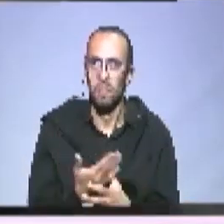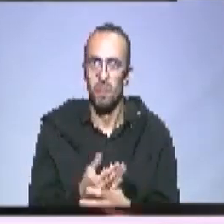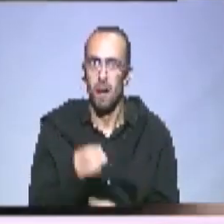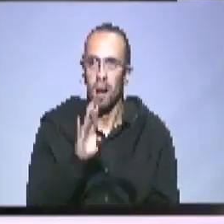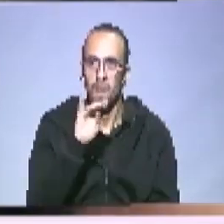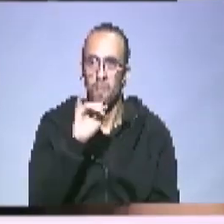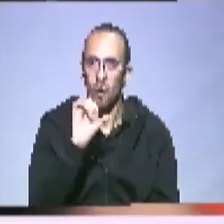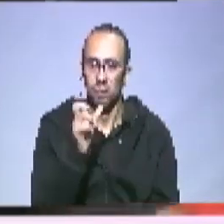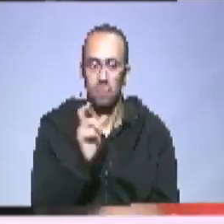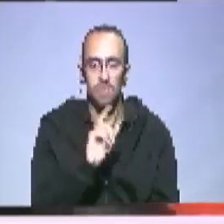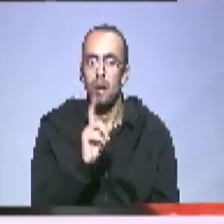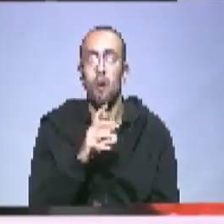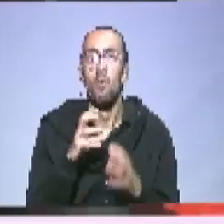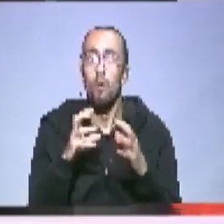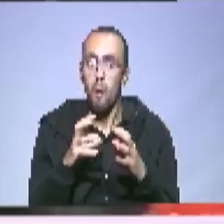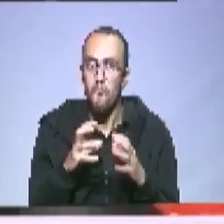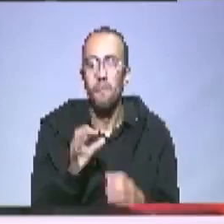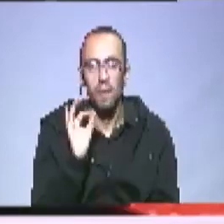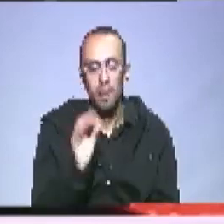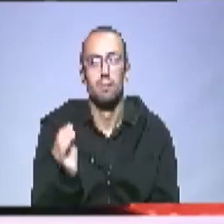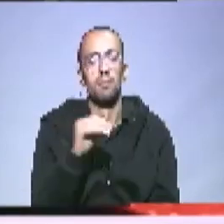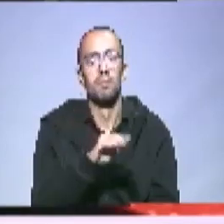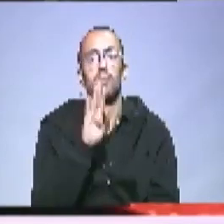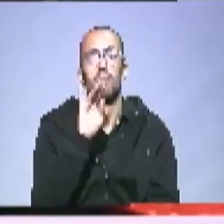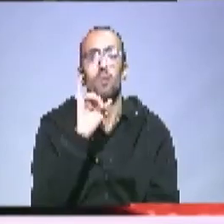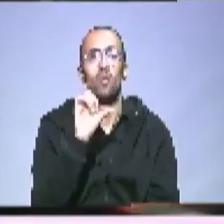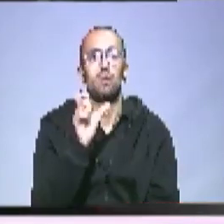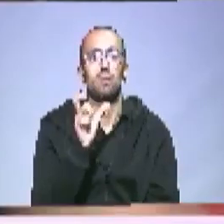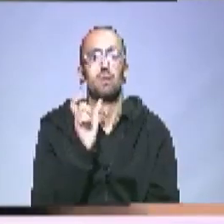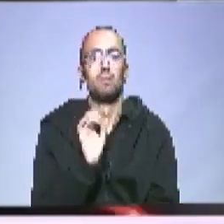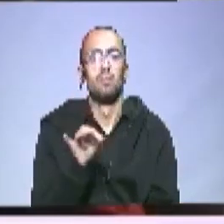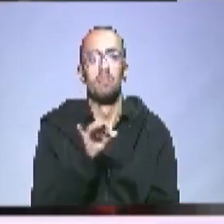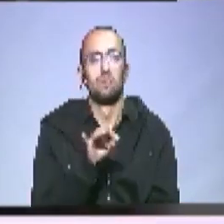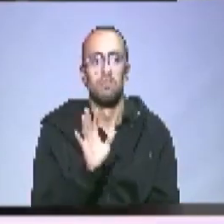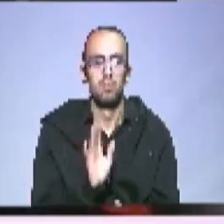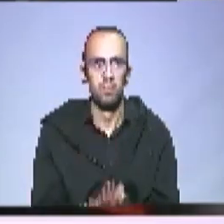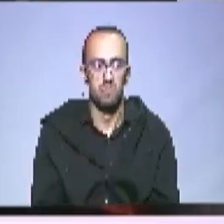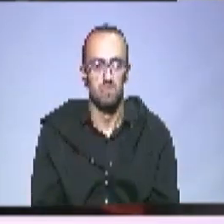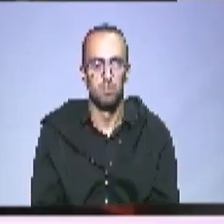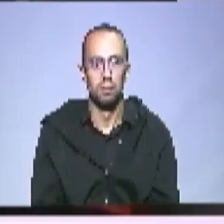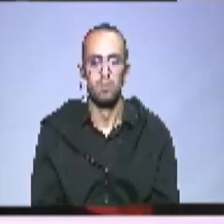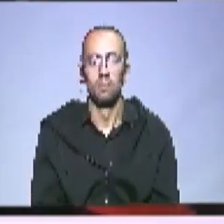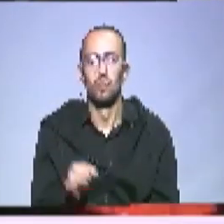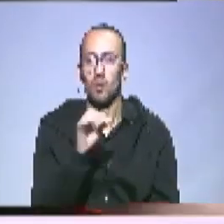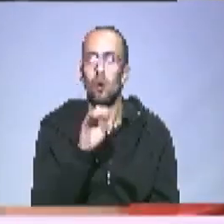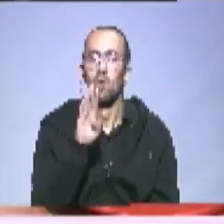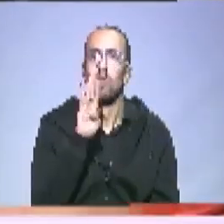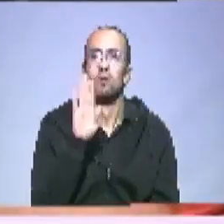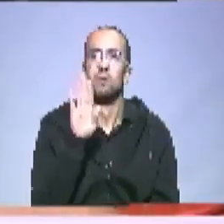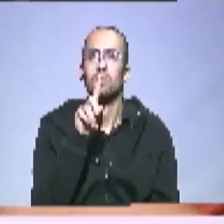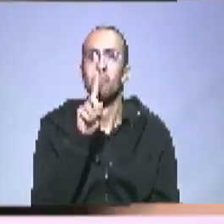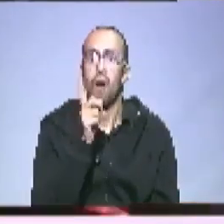حاجه كمون، لا عشان احنا حاطين هنا كرنب فبنحط كمون. نحط شويه كزبره